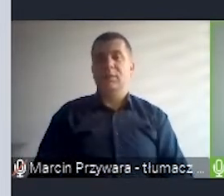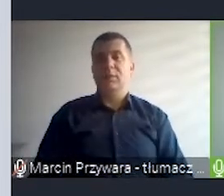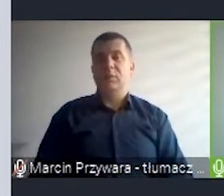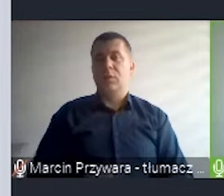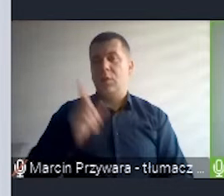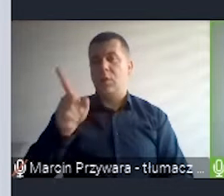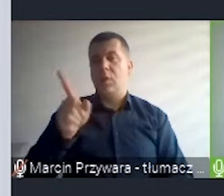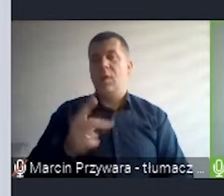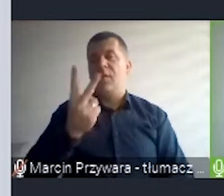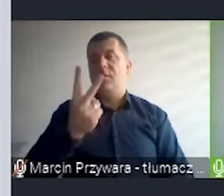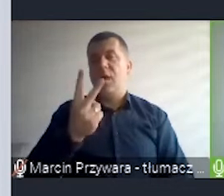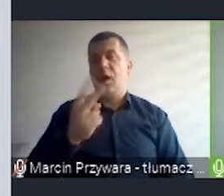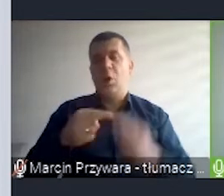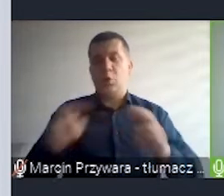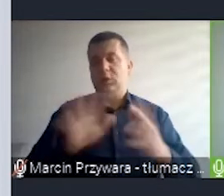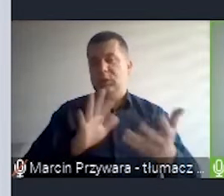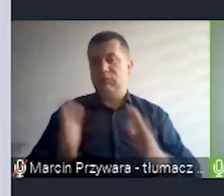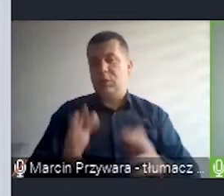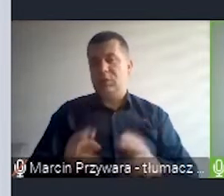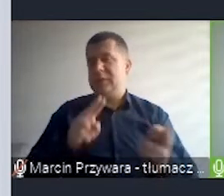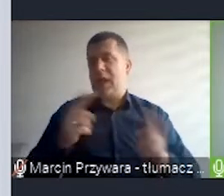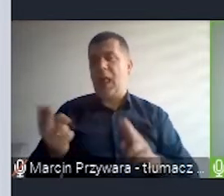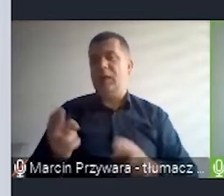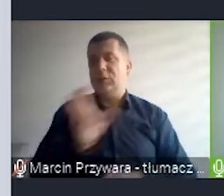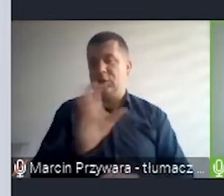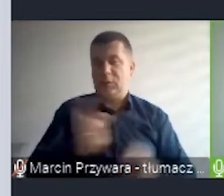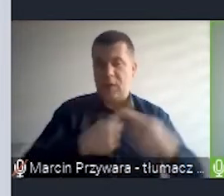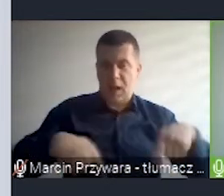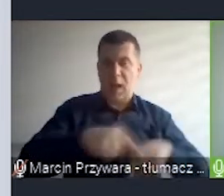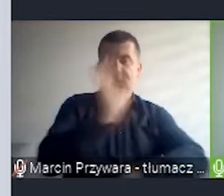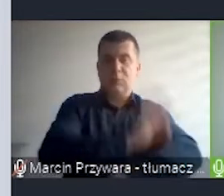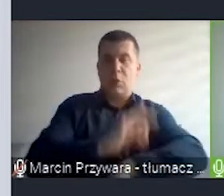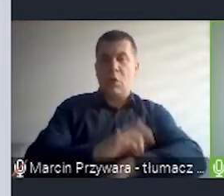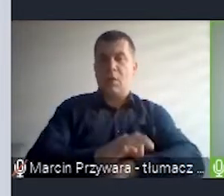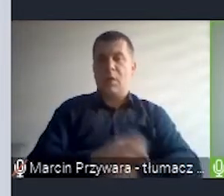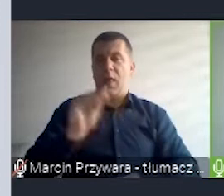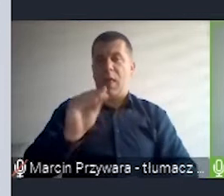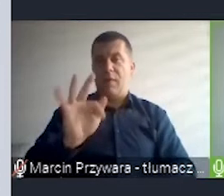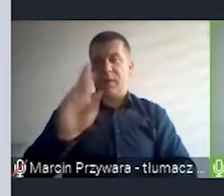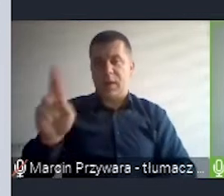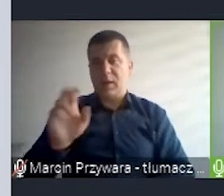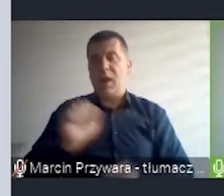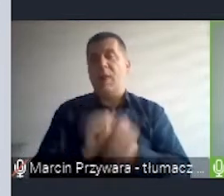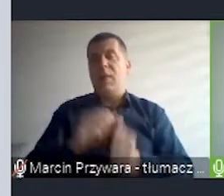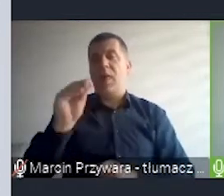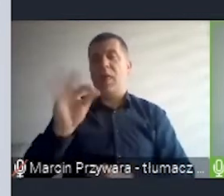Ona odbywa się na dwa różne sposoby, zależnie od tego, czy realizujemy projekt FRR-u czy FS-u.